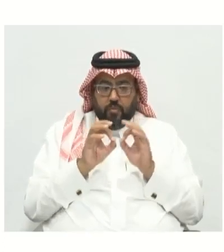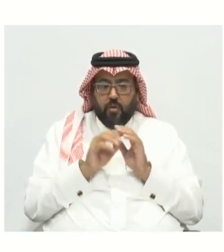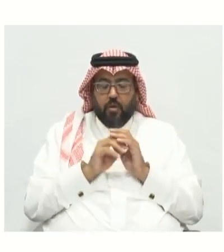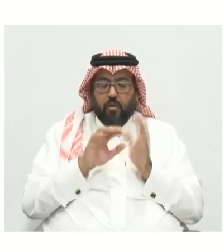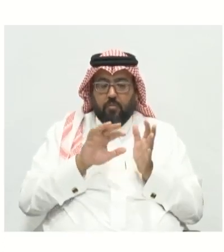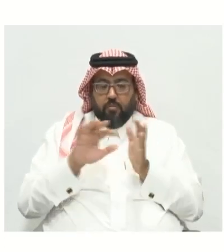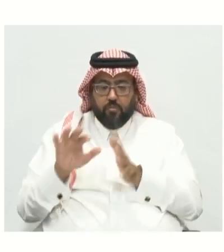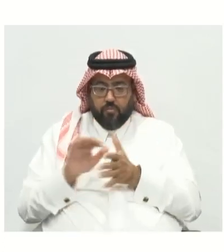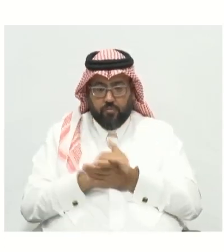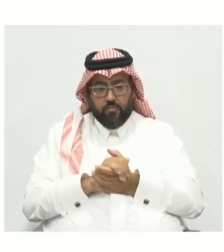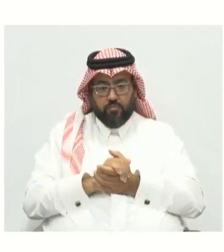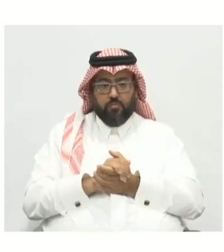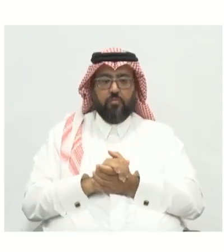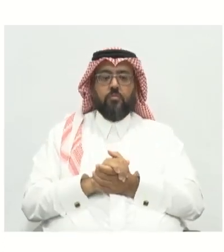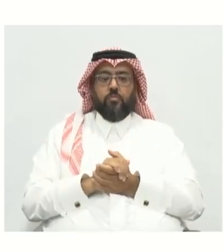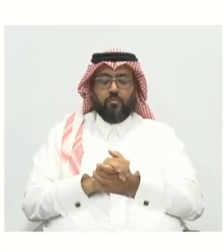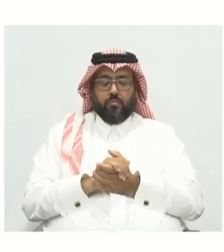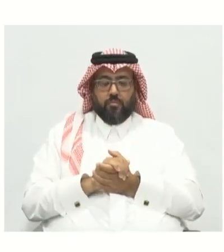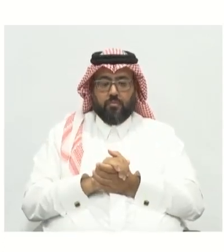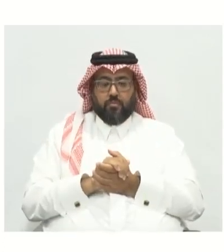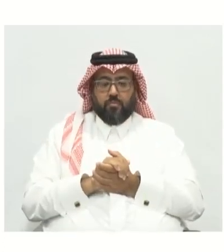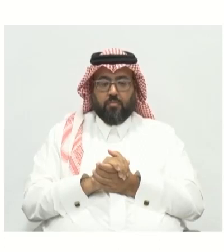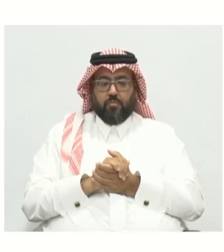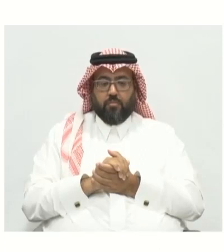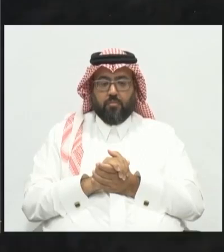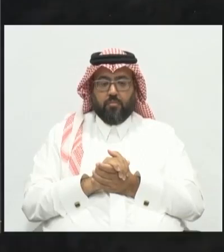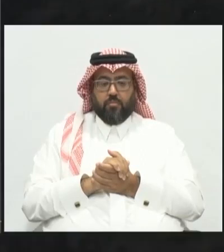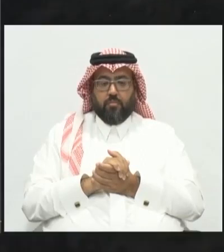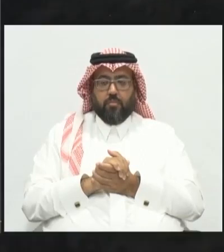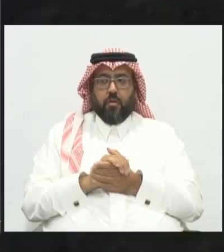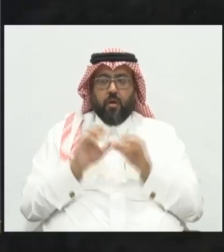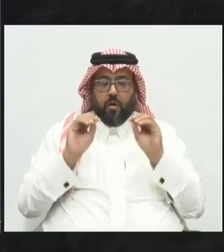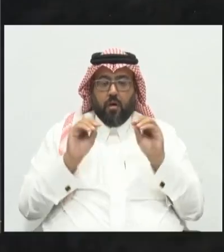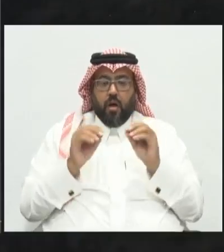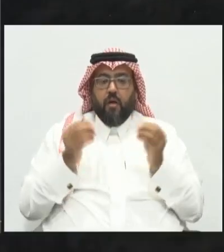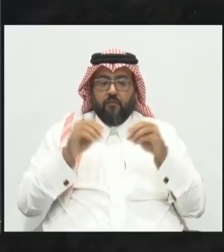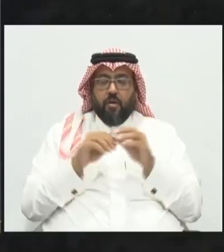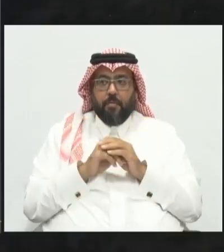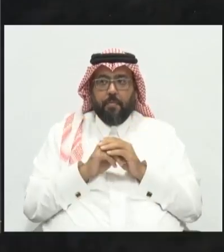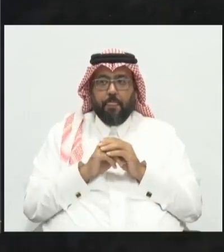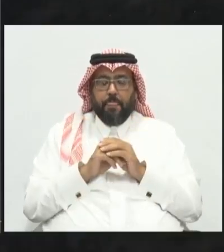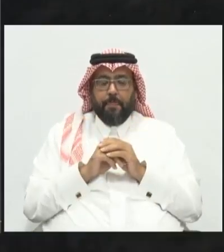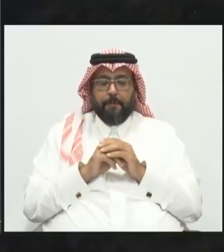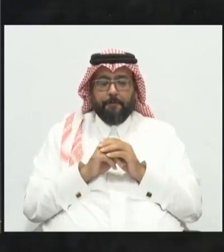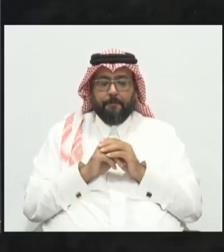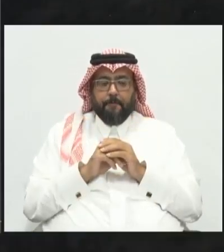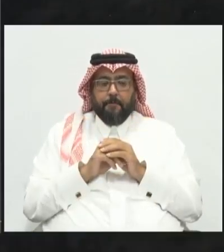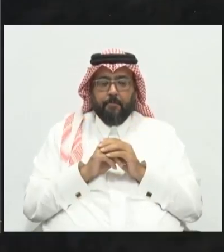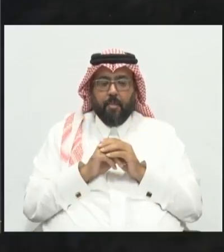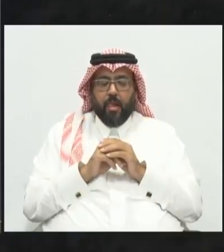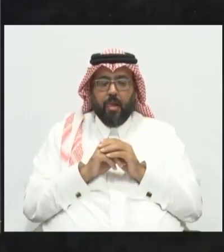مستقله القضاء سلطه قضائيه مستقله وذكرنا مما يتكون مم تتكون السلطه